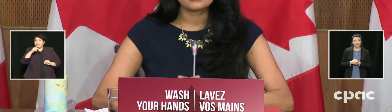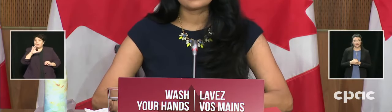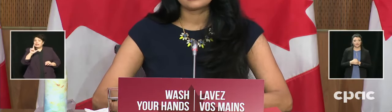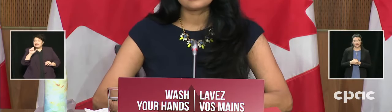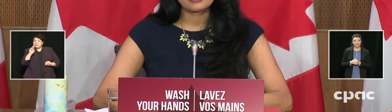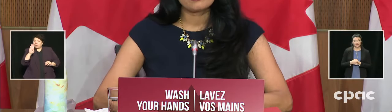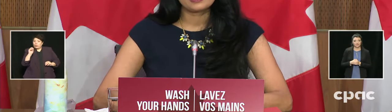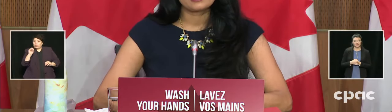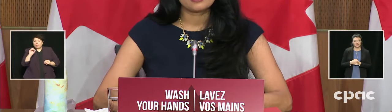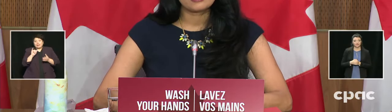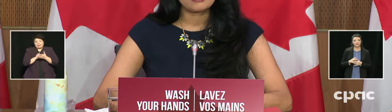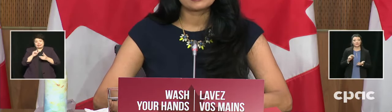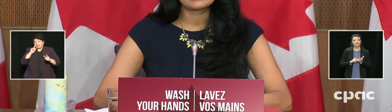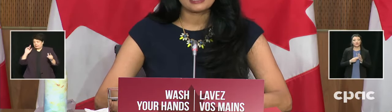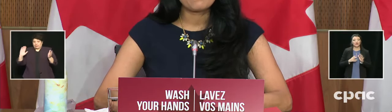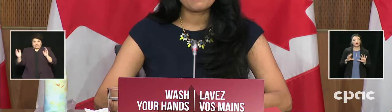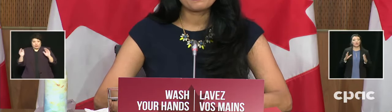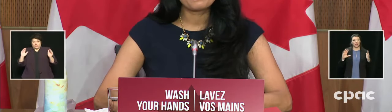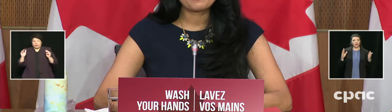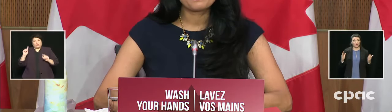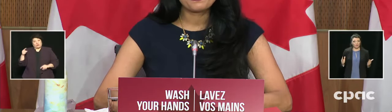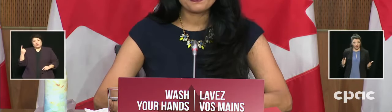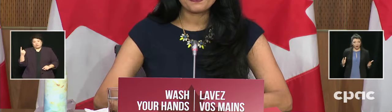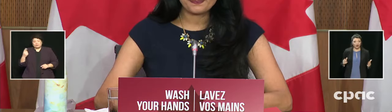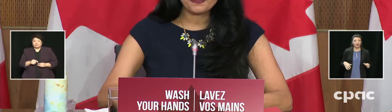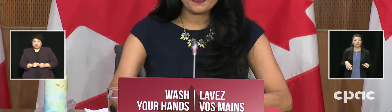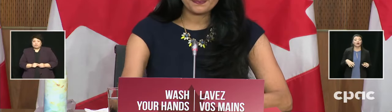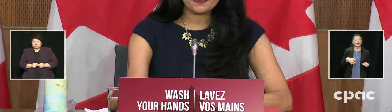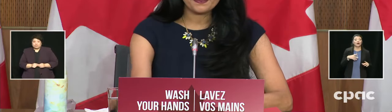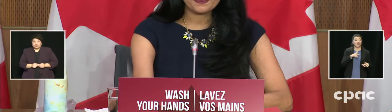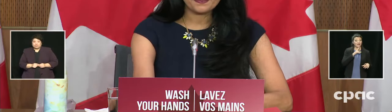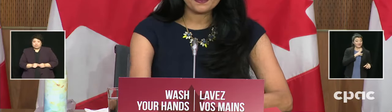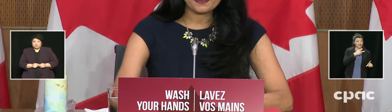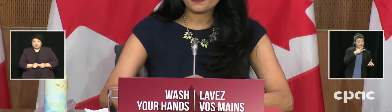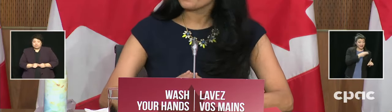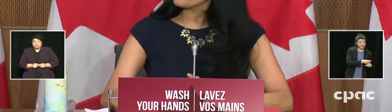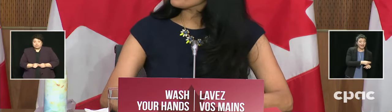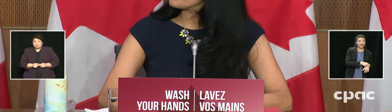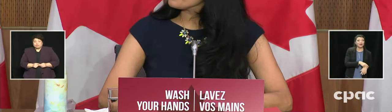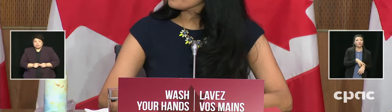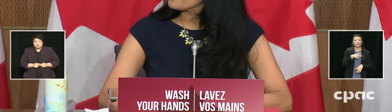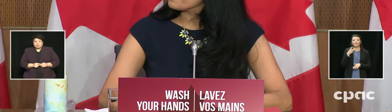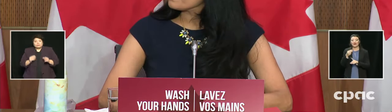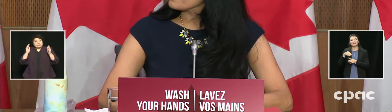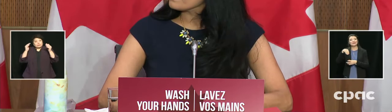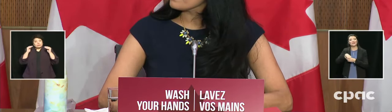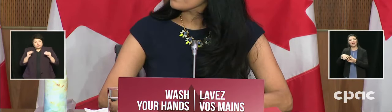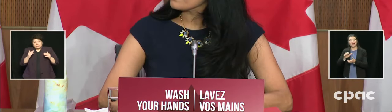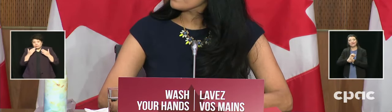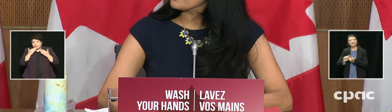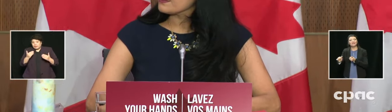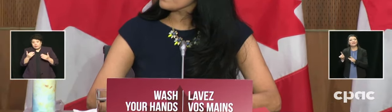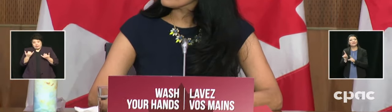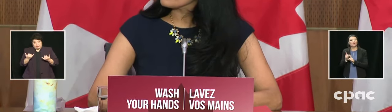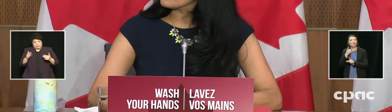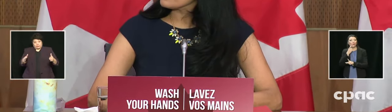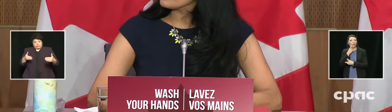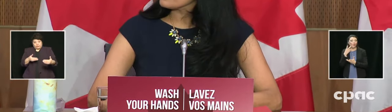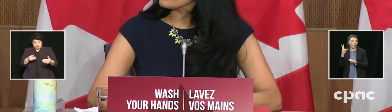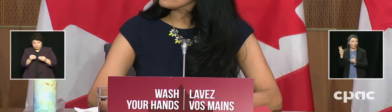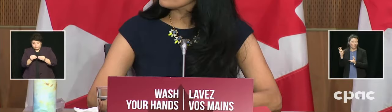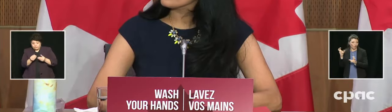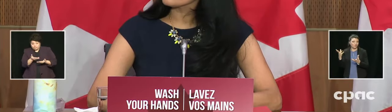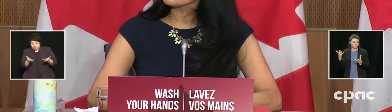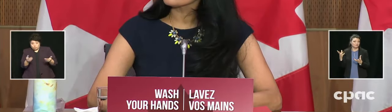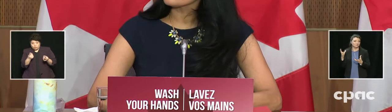initial studies have been set up. Thank you. We will turn back to the room. Prochaine question,